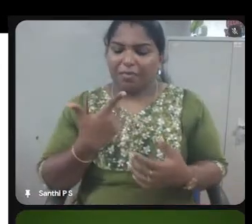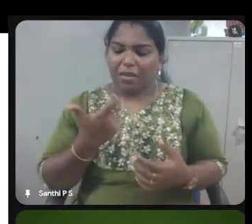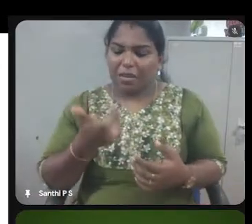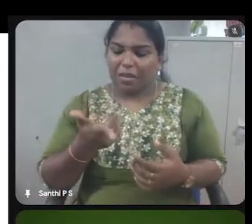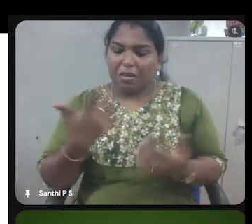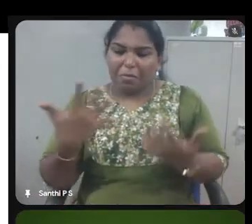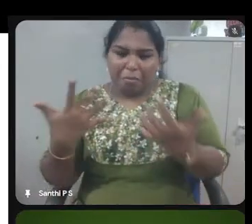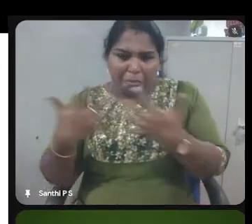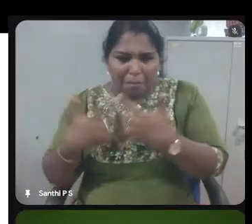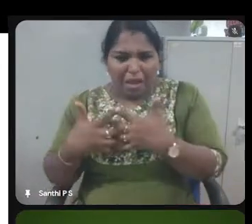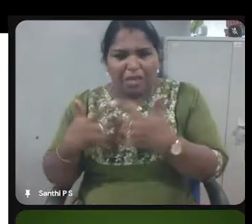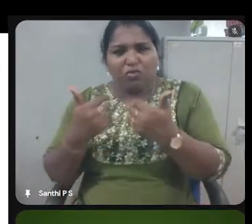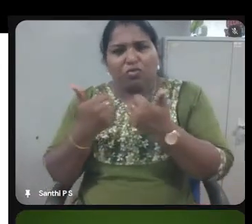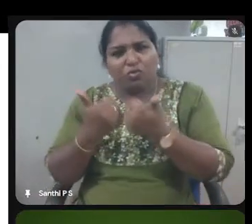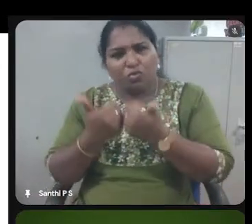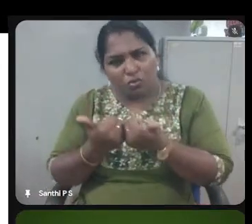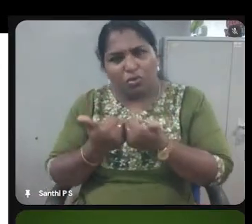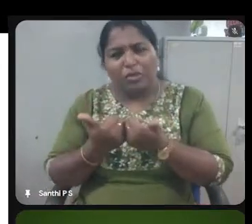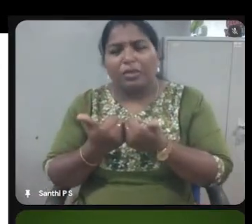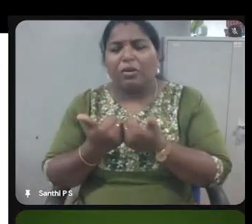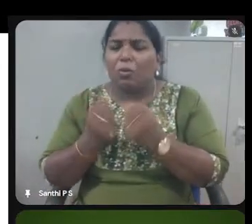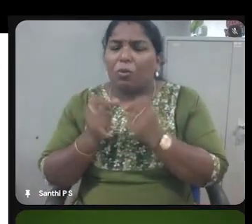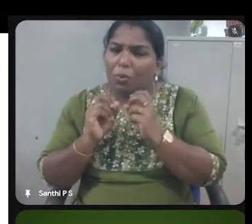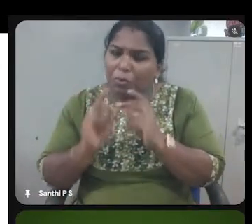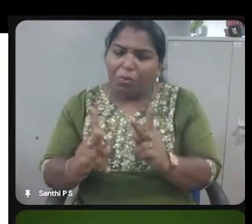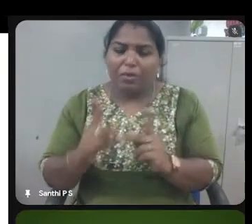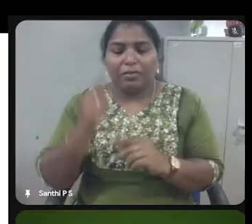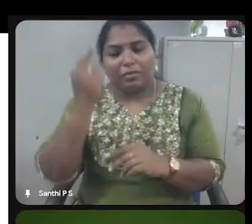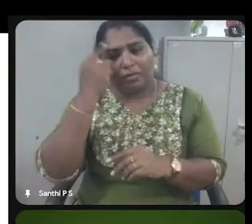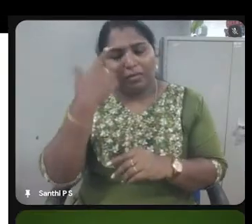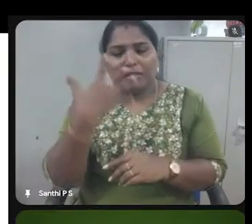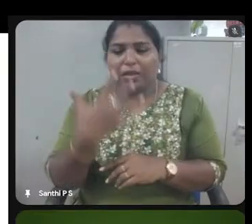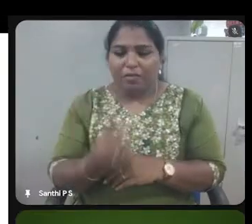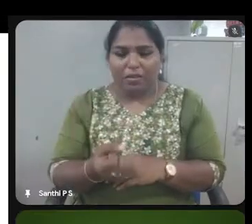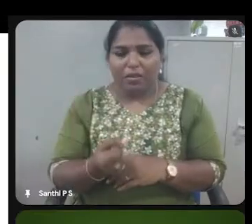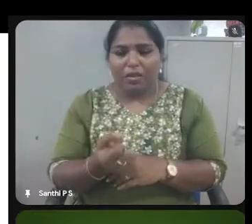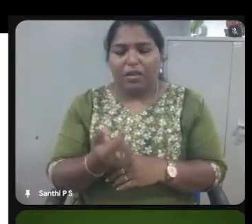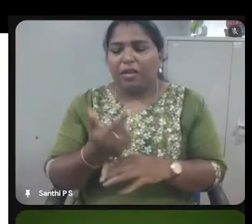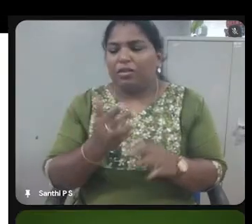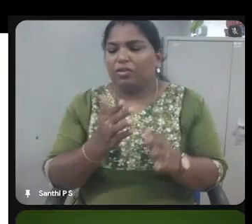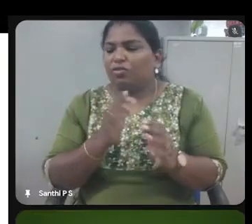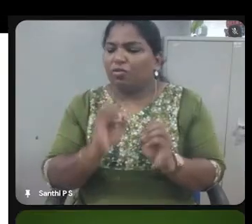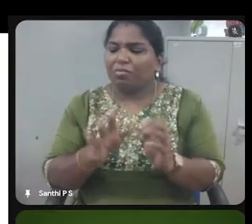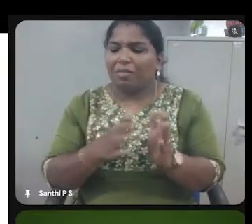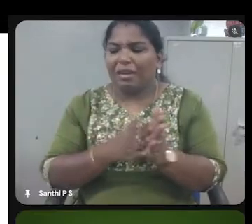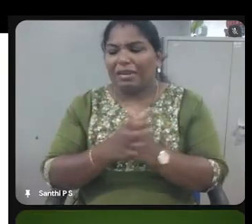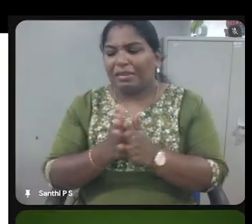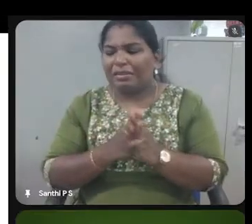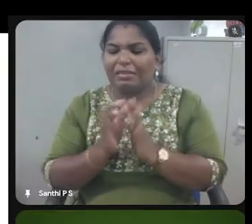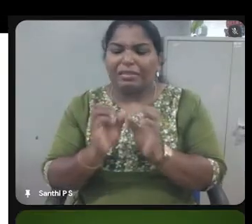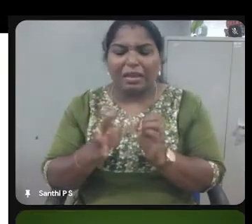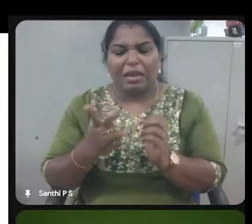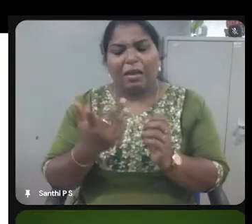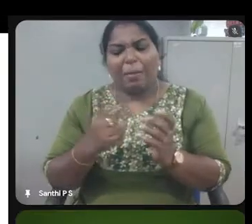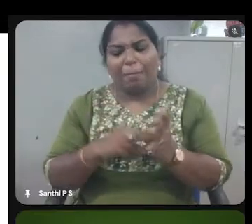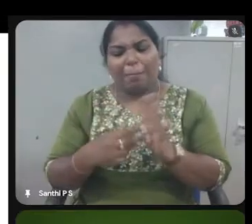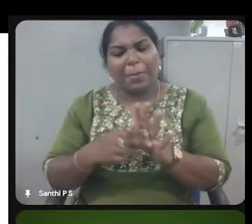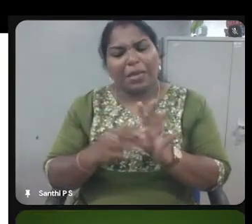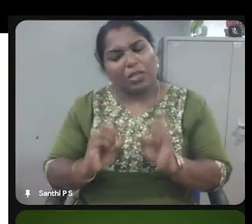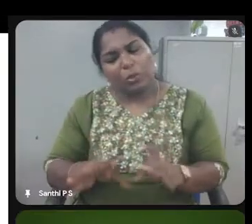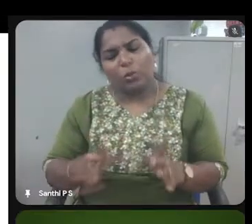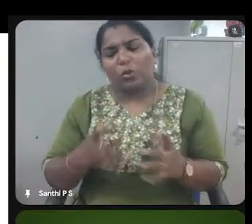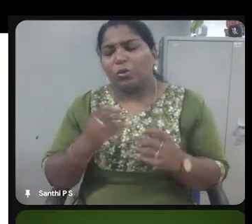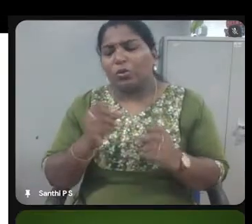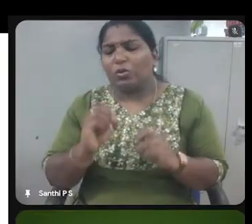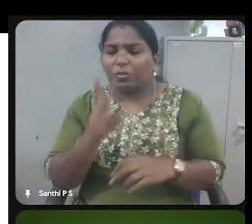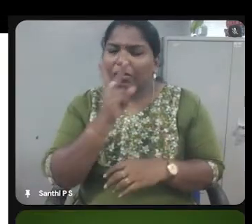ഒന്ന് ശ്രദ്ധിക്കുക. ബിക്കോസ് വെറുതെ അത് ഒരു ഇൻട്രസ്റ്റ് അല്ലാതെ വെറുതെ മീനിങ് ഫുൾ അല്ലാതെ കാണിച്ചിട്ട്